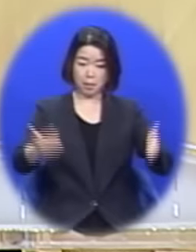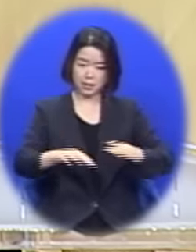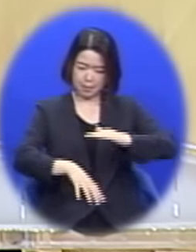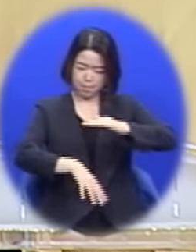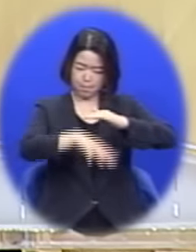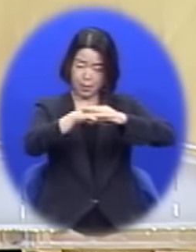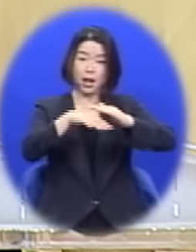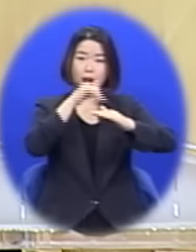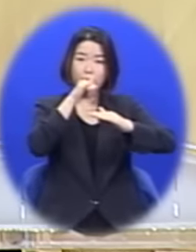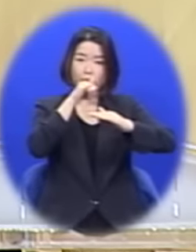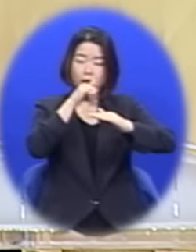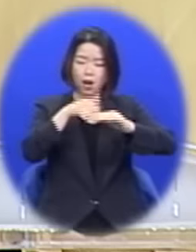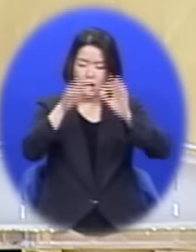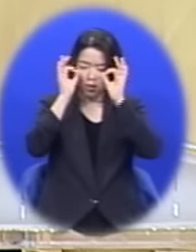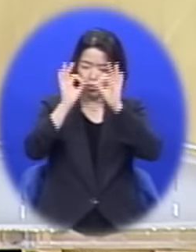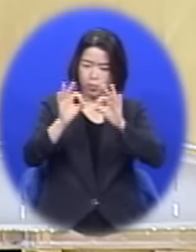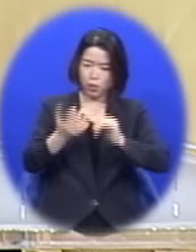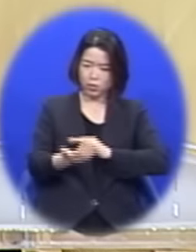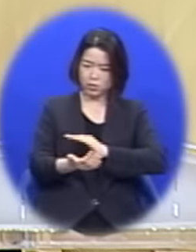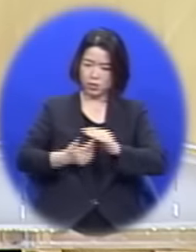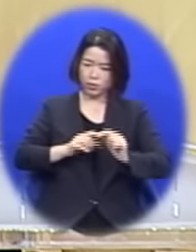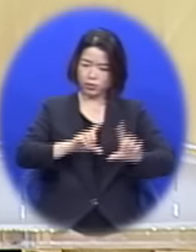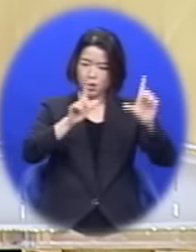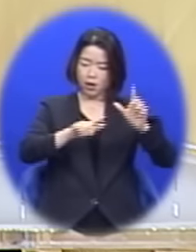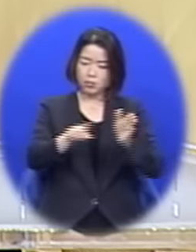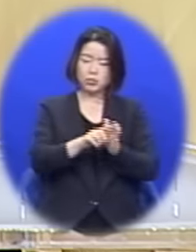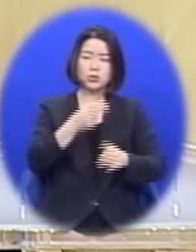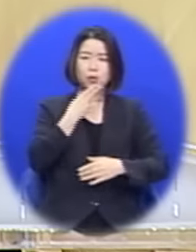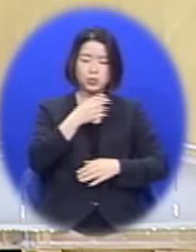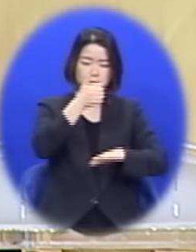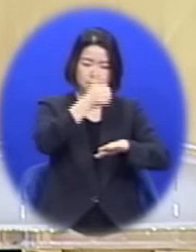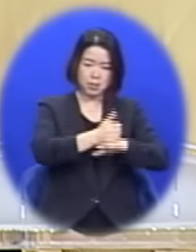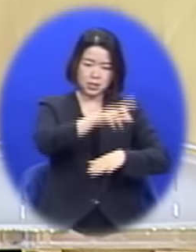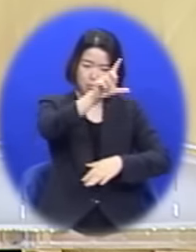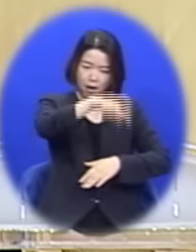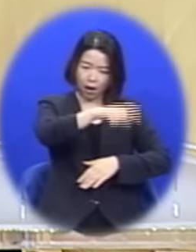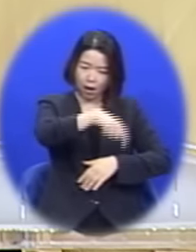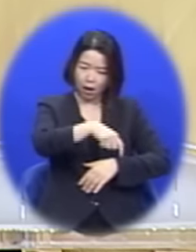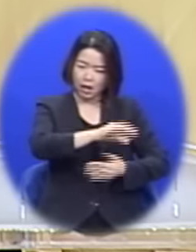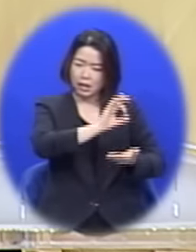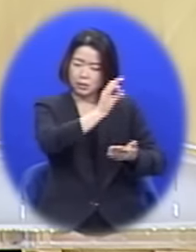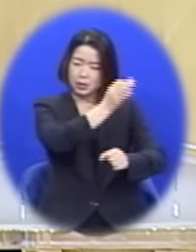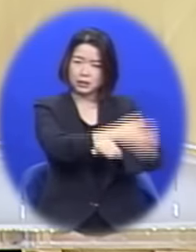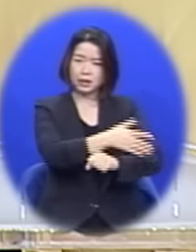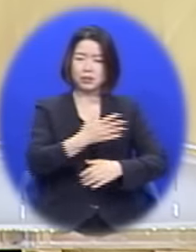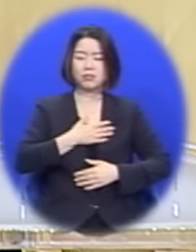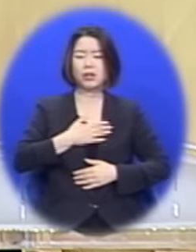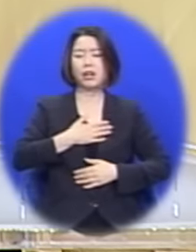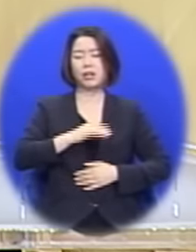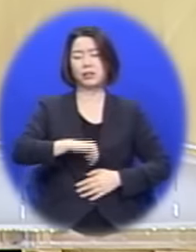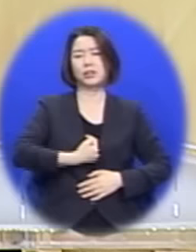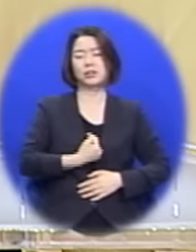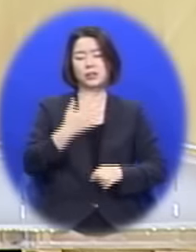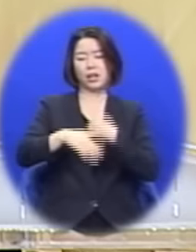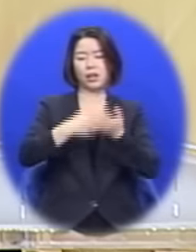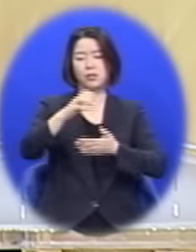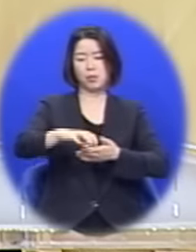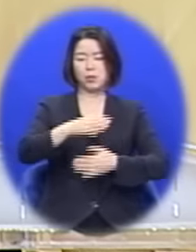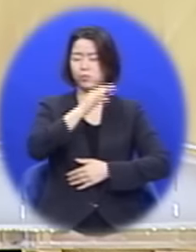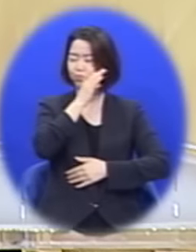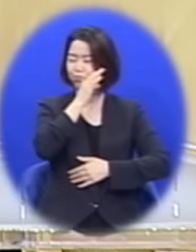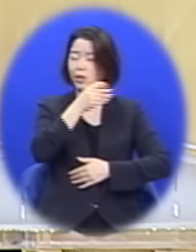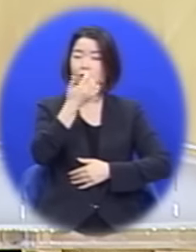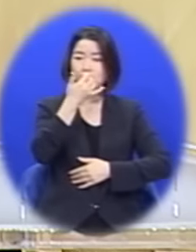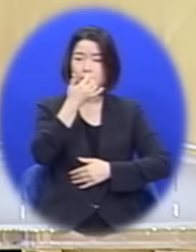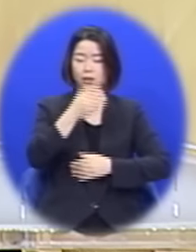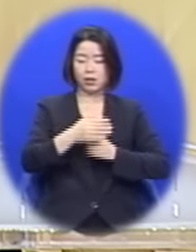보는 순간 전날 믿음 없이 마지막 카드를 결제했던 제 자신이 하나님 앞에 너무 부끄럽고 하나님의